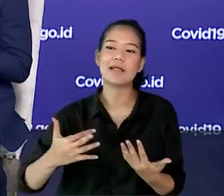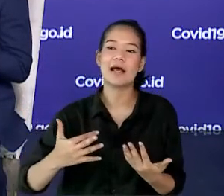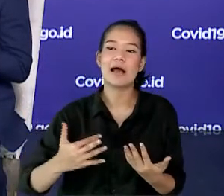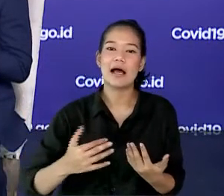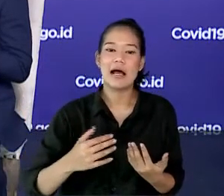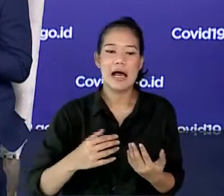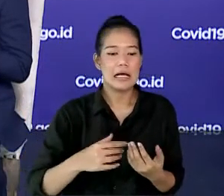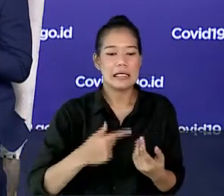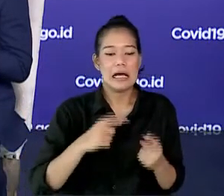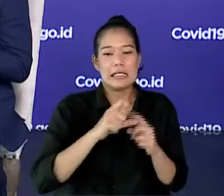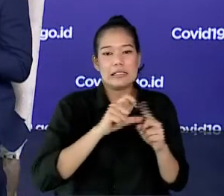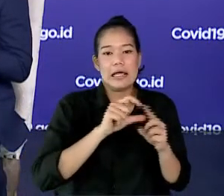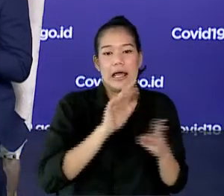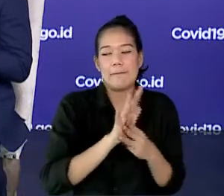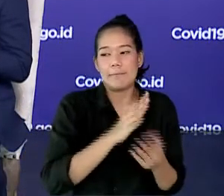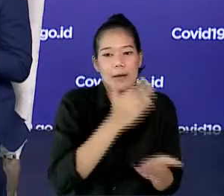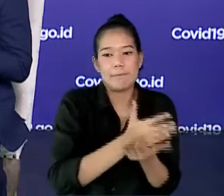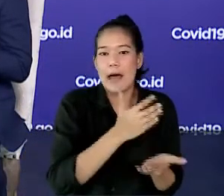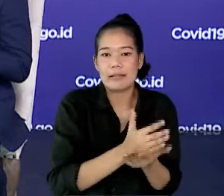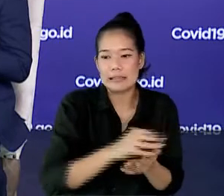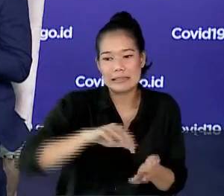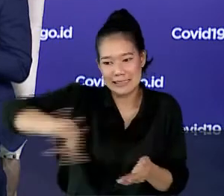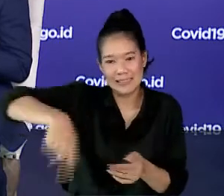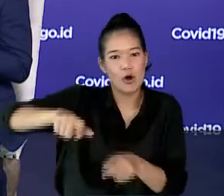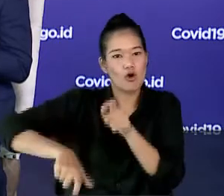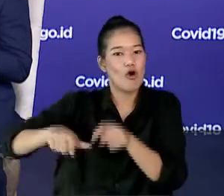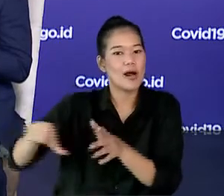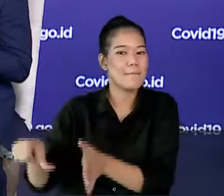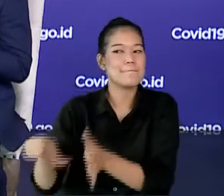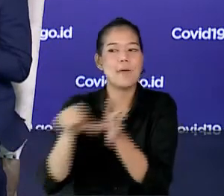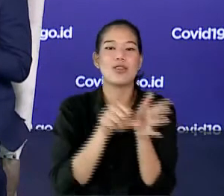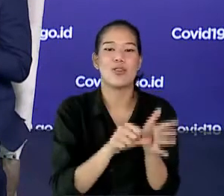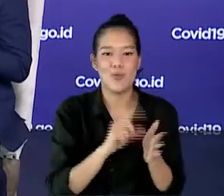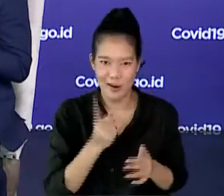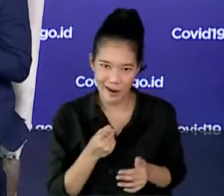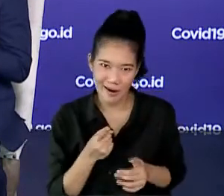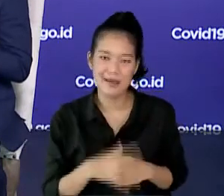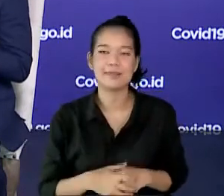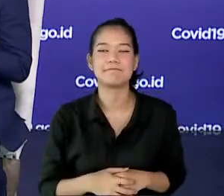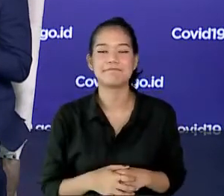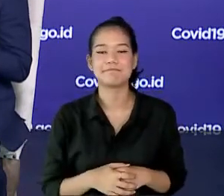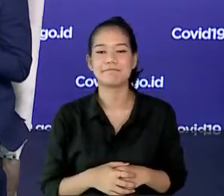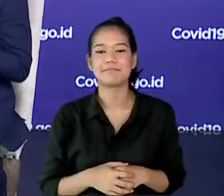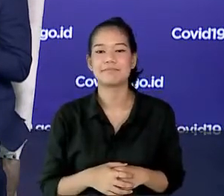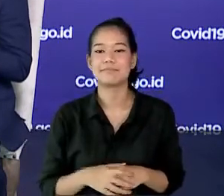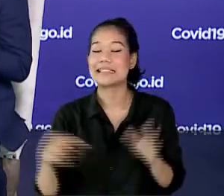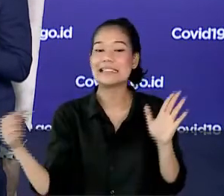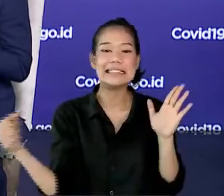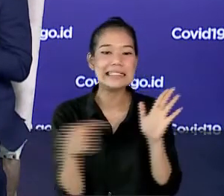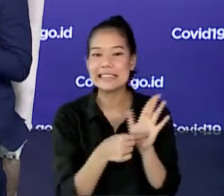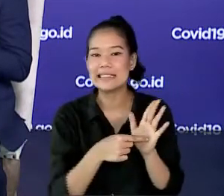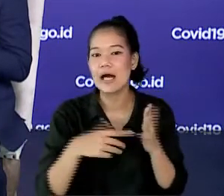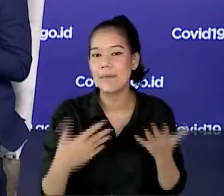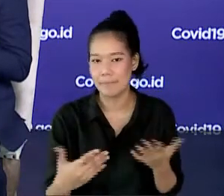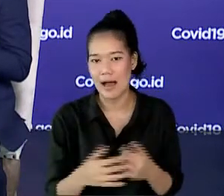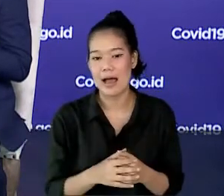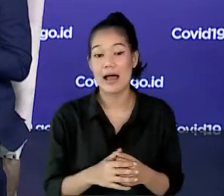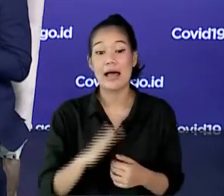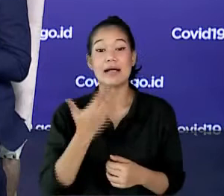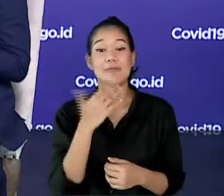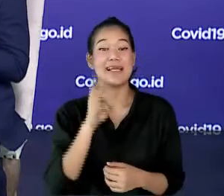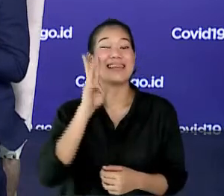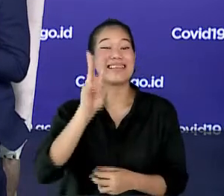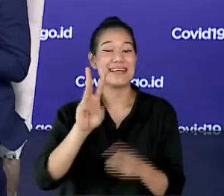kita dengan sumber daya yang terbatas dan seterusnya, mereka semua membantu, menolong. Jadi intinya kebiasaan 3M